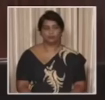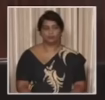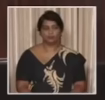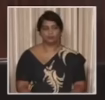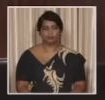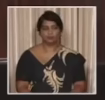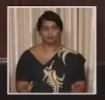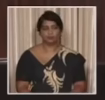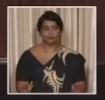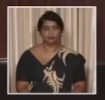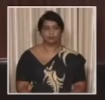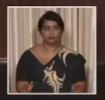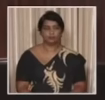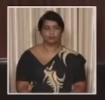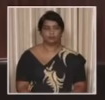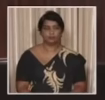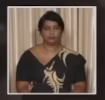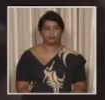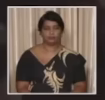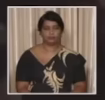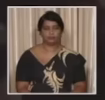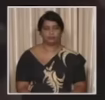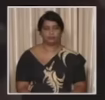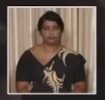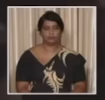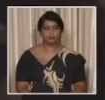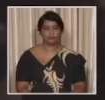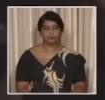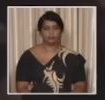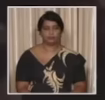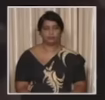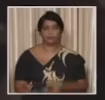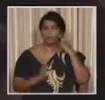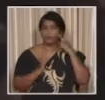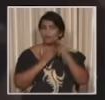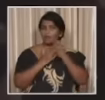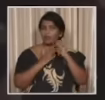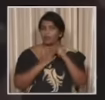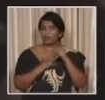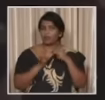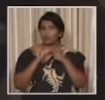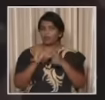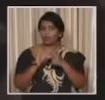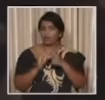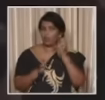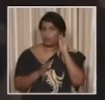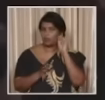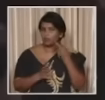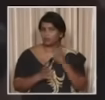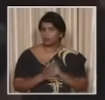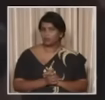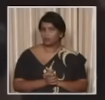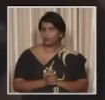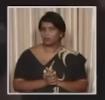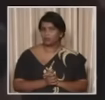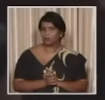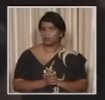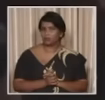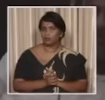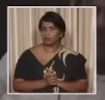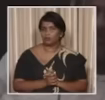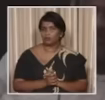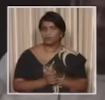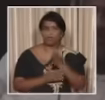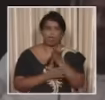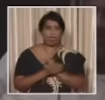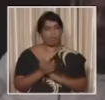අතුරු ප්‍රශ්නේ දැන් ඔබතුමා අර මේ පේපර් මාකින් අය ගැන කියපු උත්තරේ ඇහුන්නේ. kota sekarang